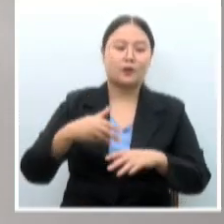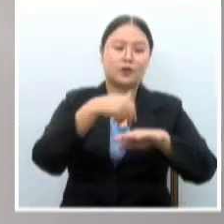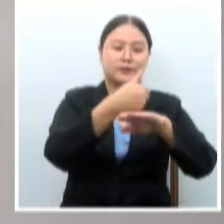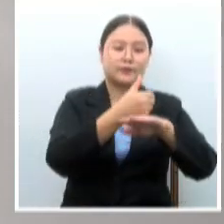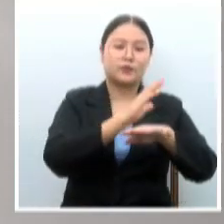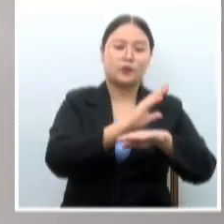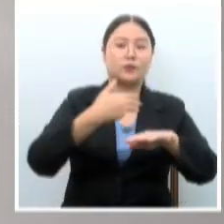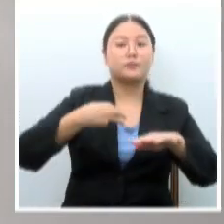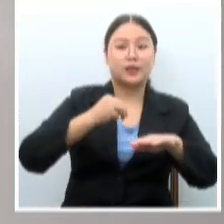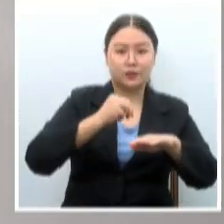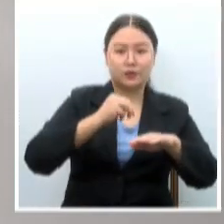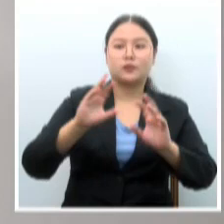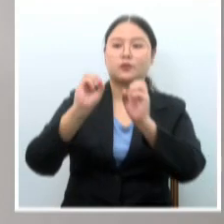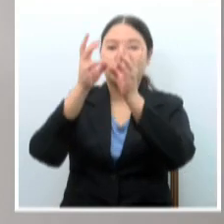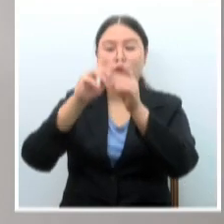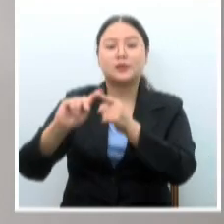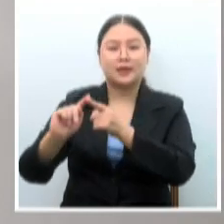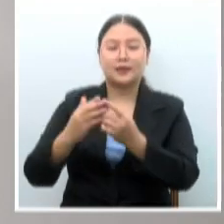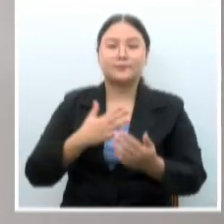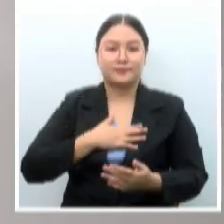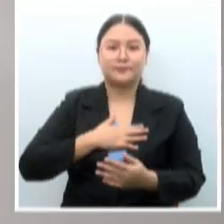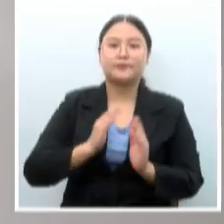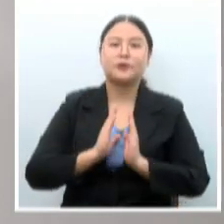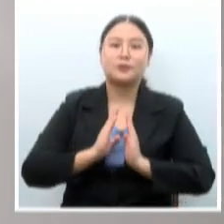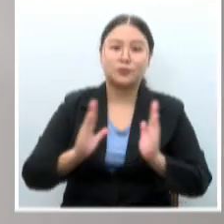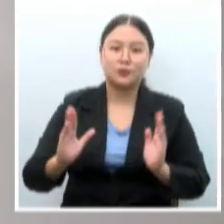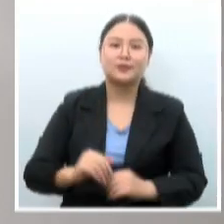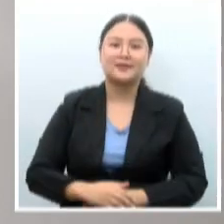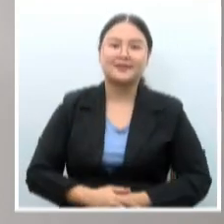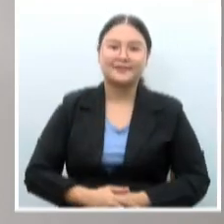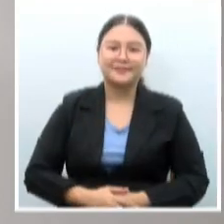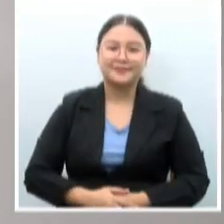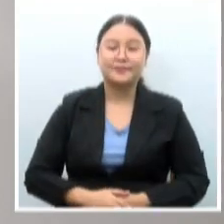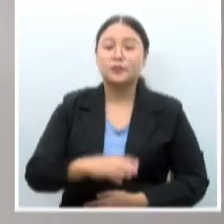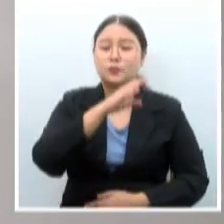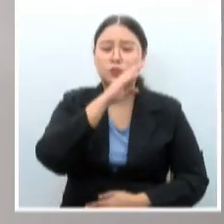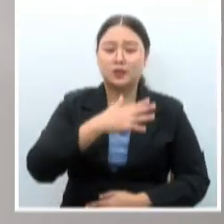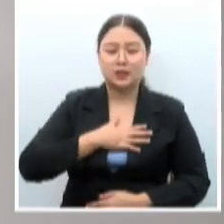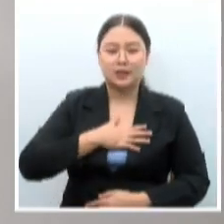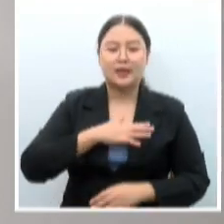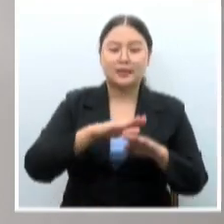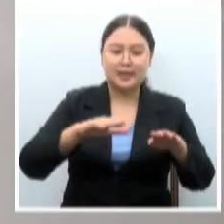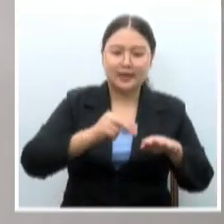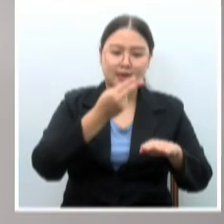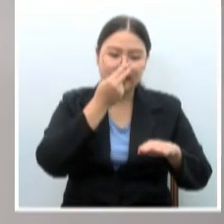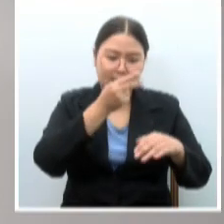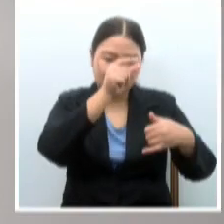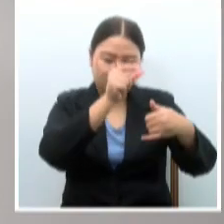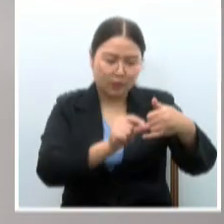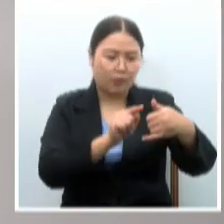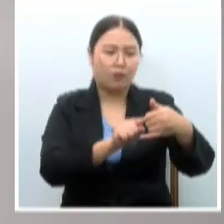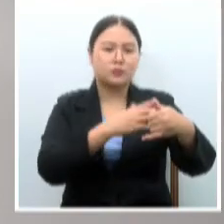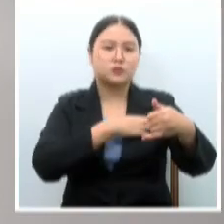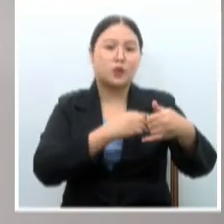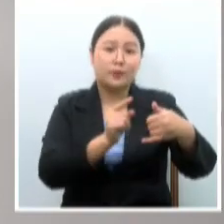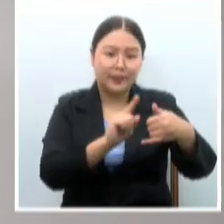มไปถึงท่านอาจารย์แล้วก็ผู้ที่มีส่วนเกี่ยวข้องทุกท่านค่ะจะบอกได้เลยนะคะว่าถ้าเราค้นพบความสามารถของเด็กได้เร็วเท่าไหร่แล้วก็ให้เด็กเนี่ยเดินตามในสิ่งที่เ